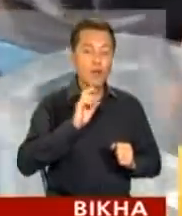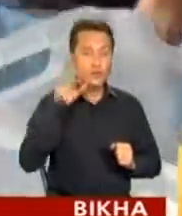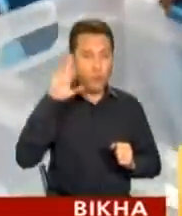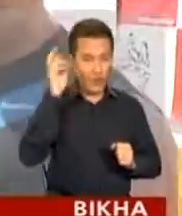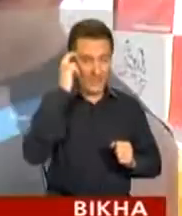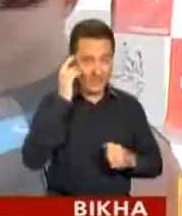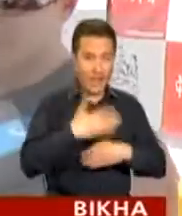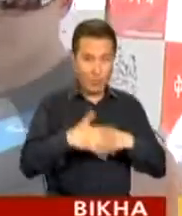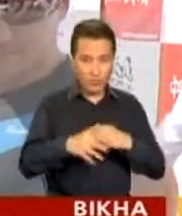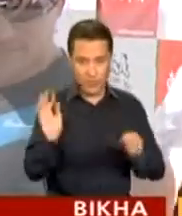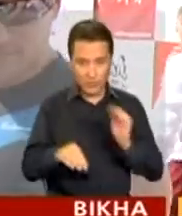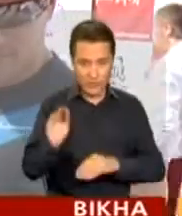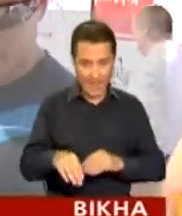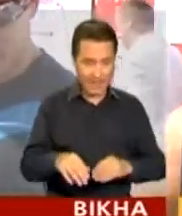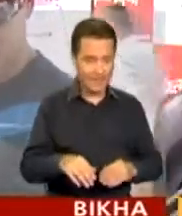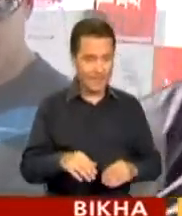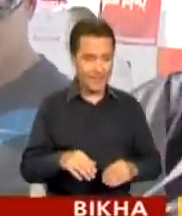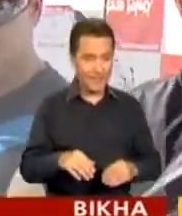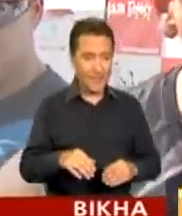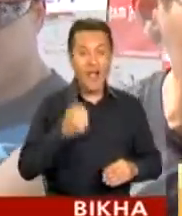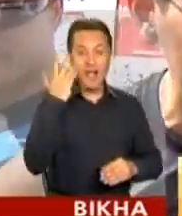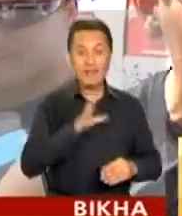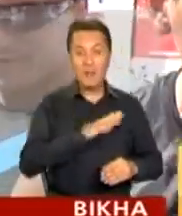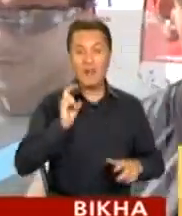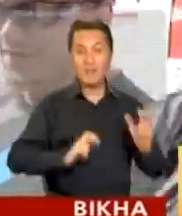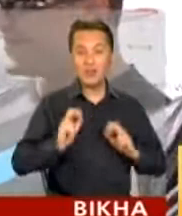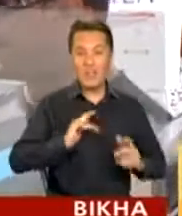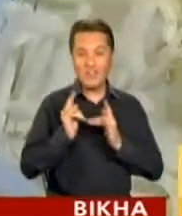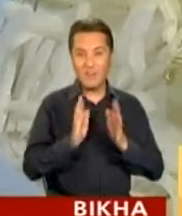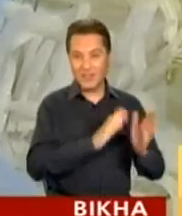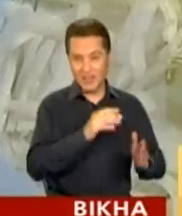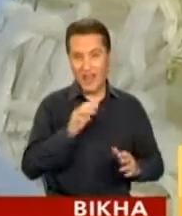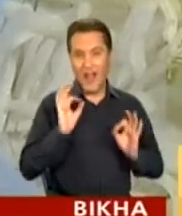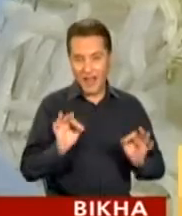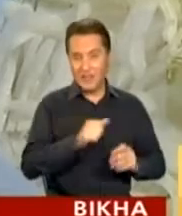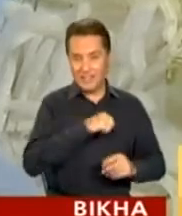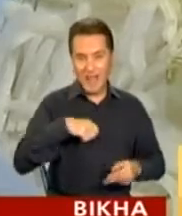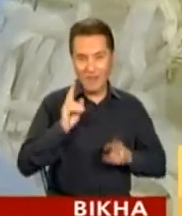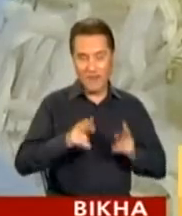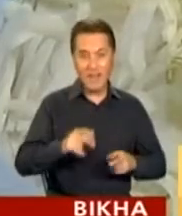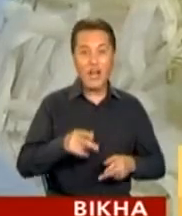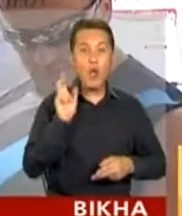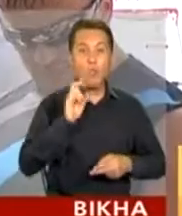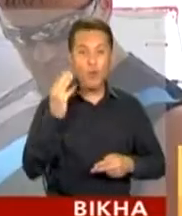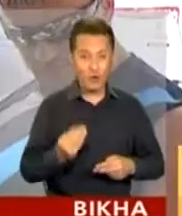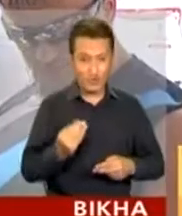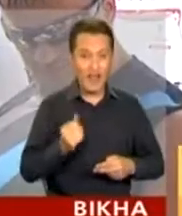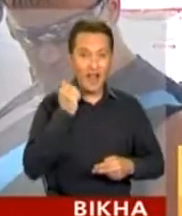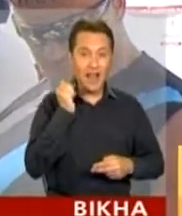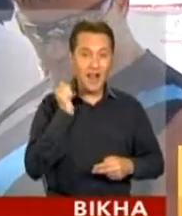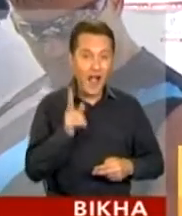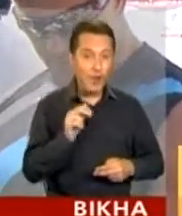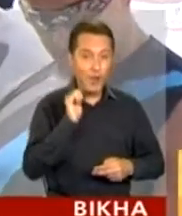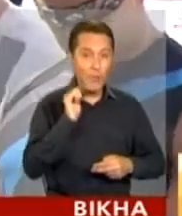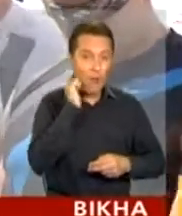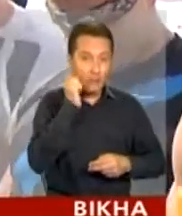капусточку складуємо. Лет 6 назад, ще коли ми були студентами в общежитті, звісно ж, самі варили борщ. Як нас учила бабушка, обов'язково має